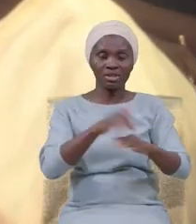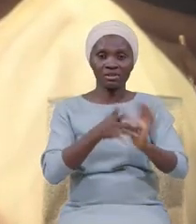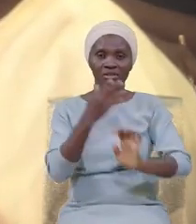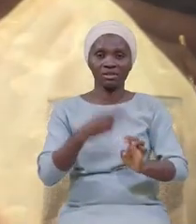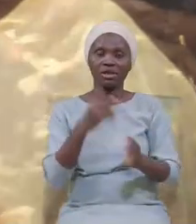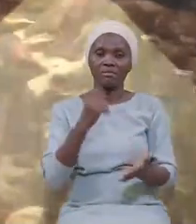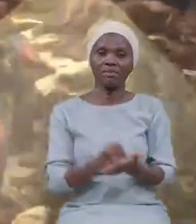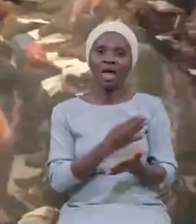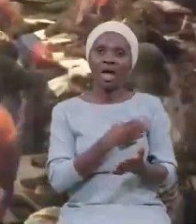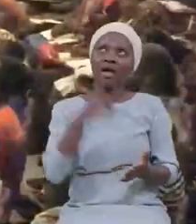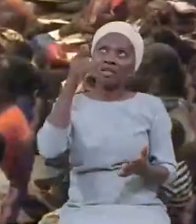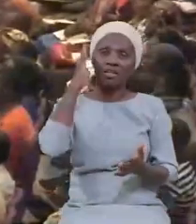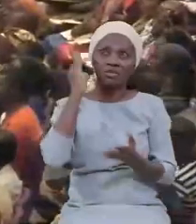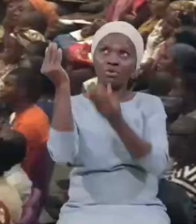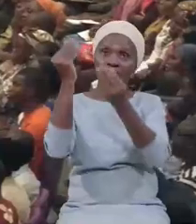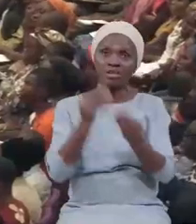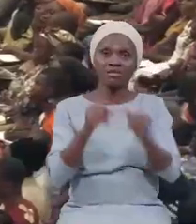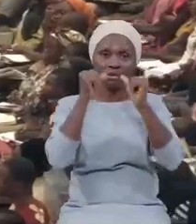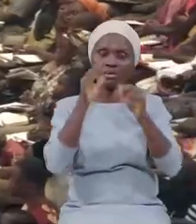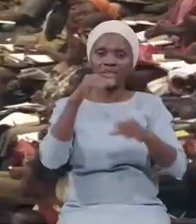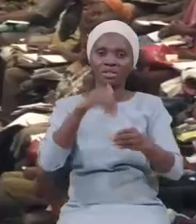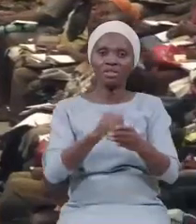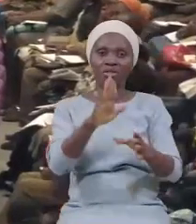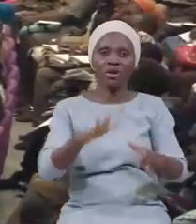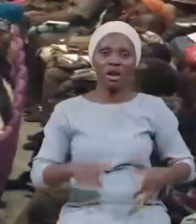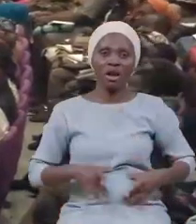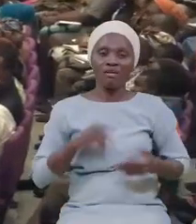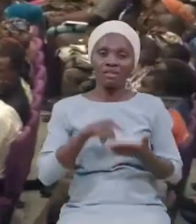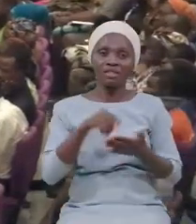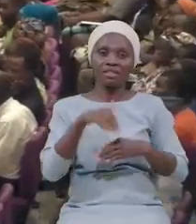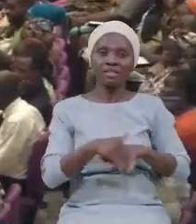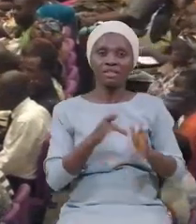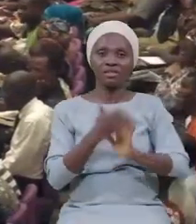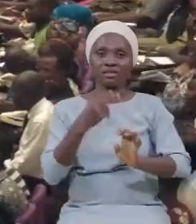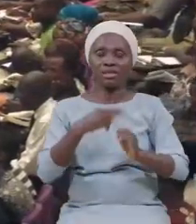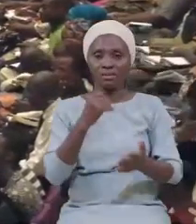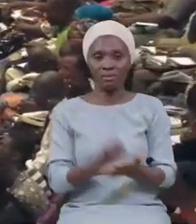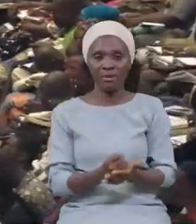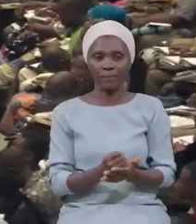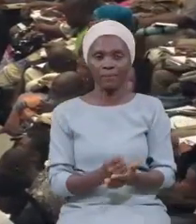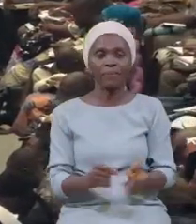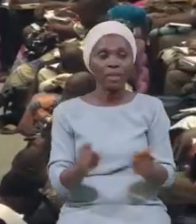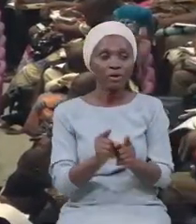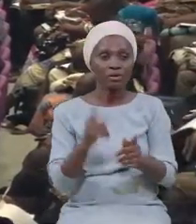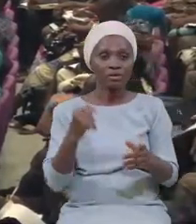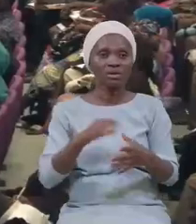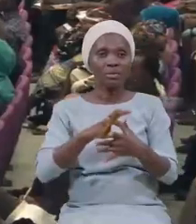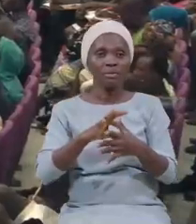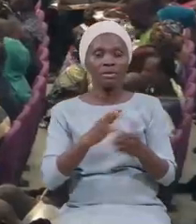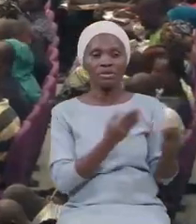la bénédiction dans votre vie ce soir au nom de Jésus-Christ. Des offrandes et des